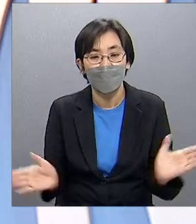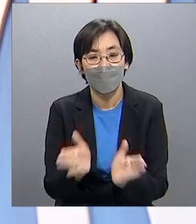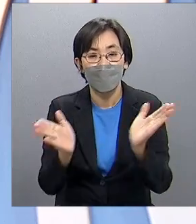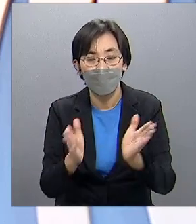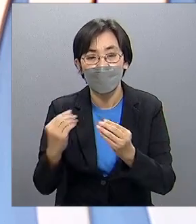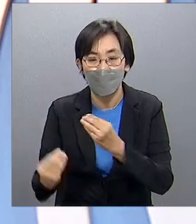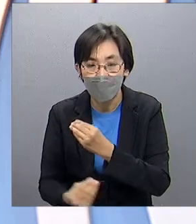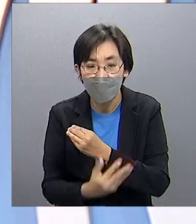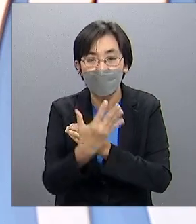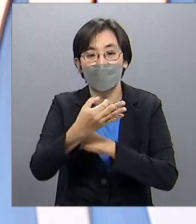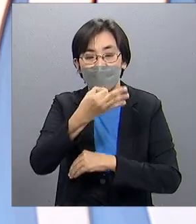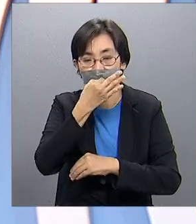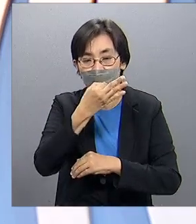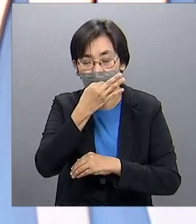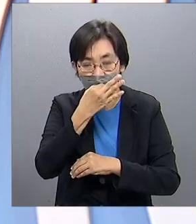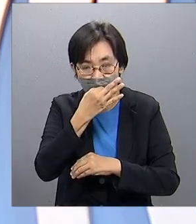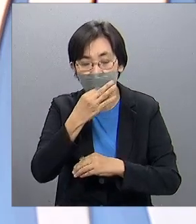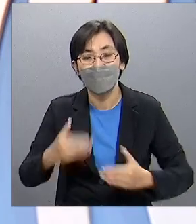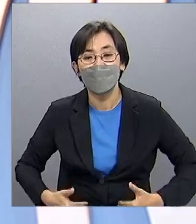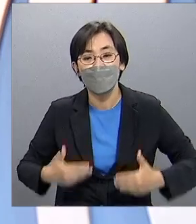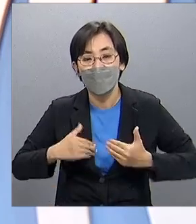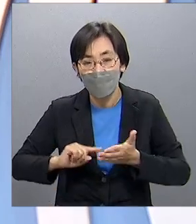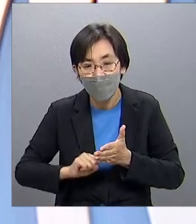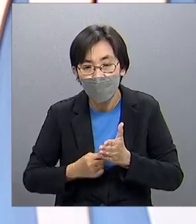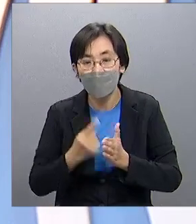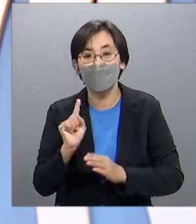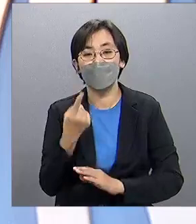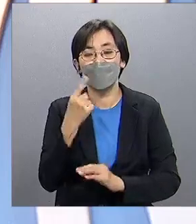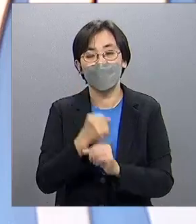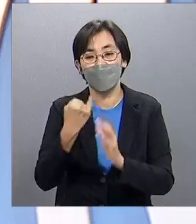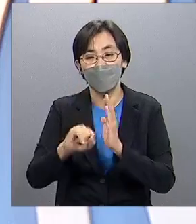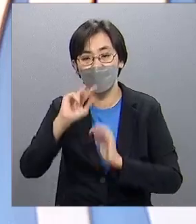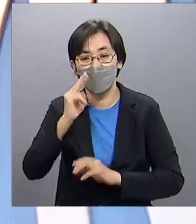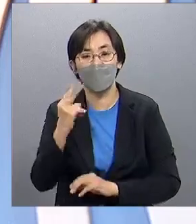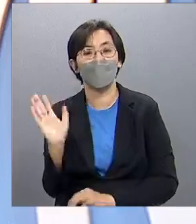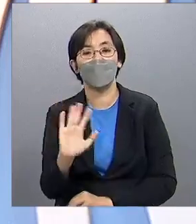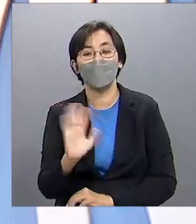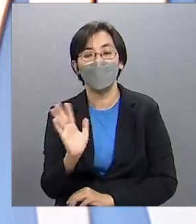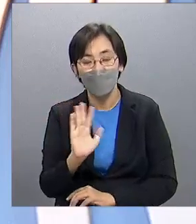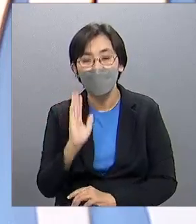ชีพเริ่มต้นชีวิตใหม่ลดการทำผิดซ้ำและนำไปสู่การคืนคนดีสู่สังคมนั่นเองค่ะ